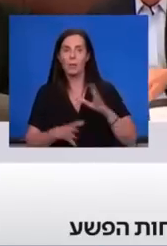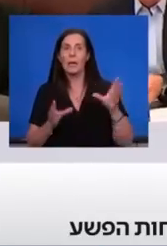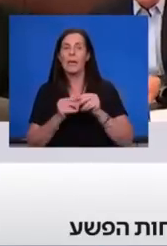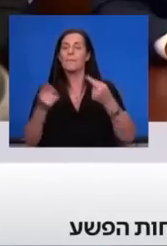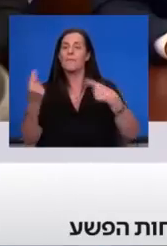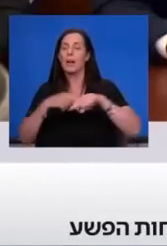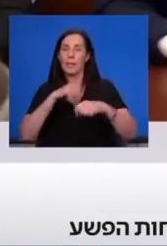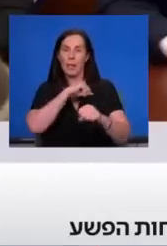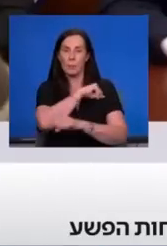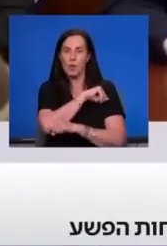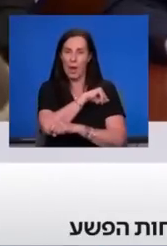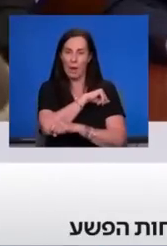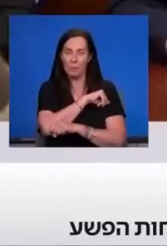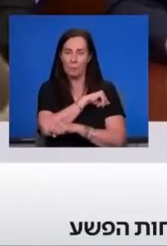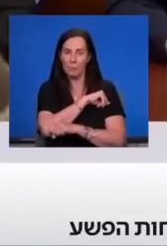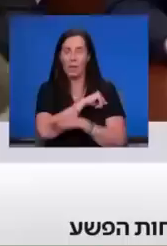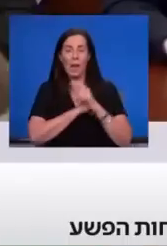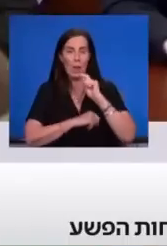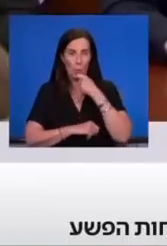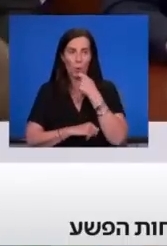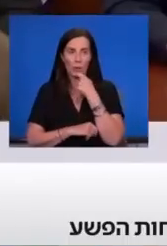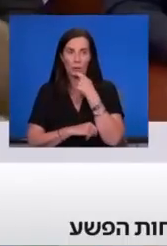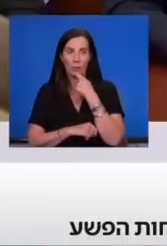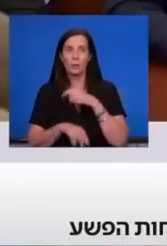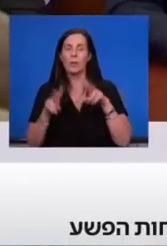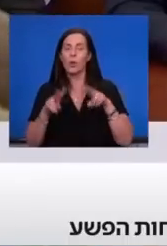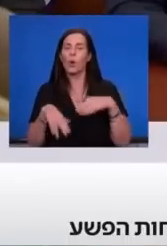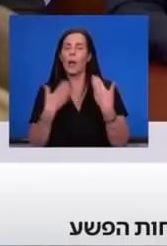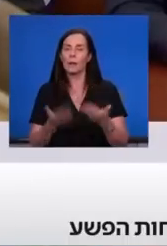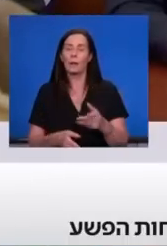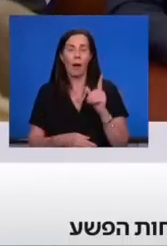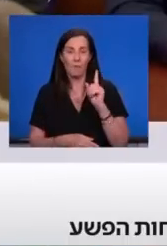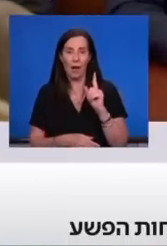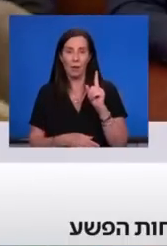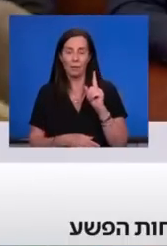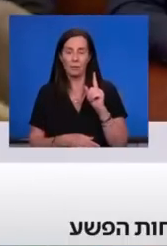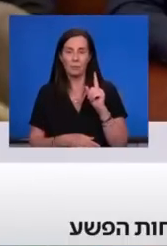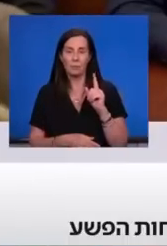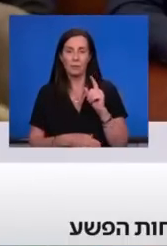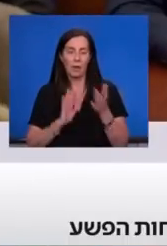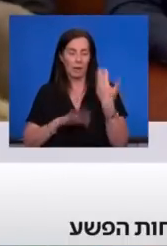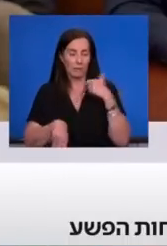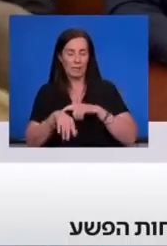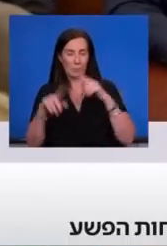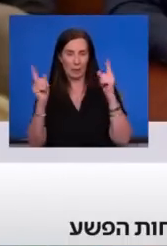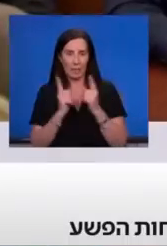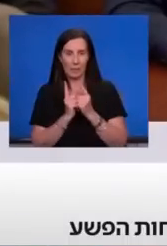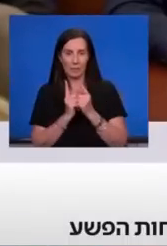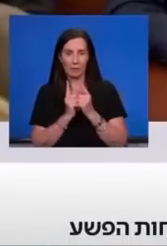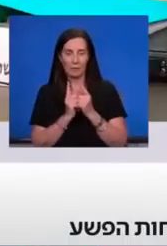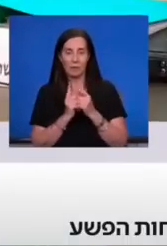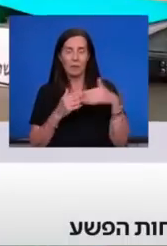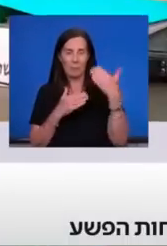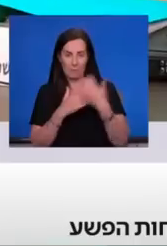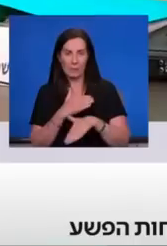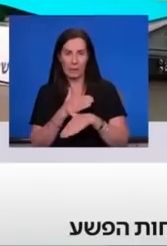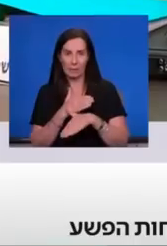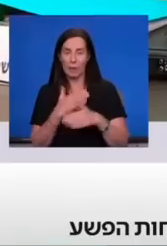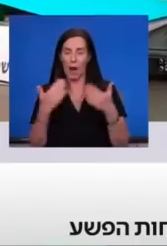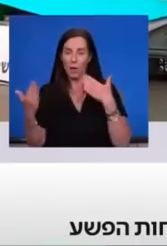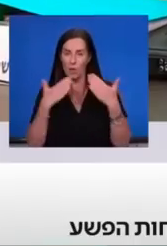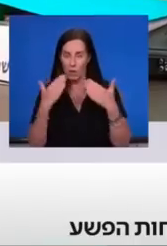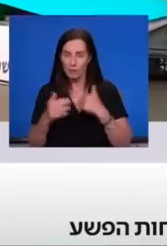המשנה למודיעין יכולה לתת לו, אבל בכל מקרה לפני זמן קצר מסתיימת